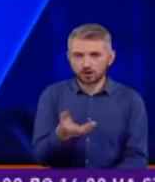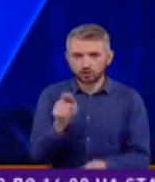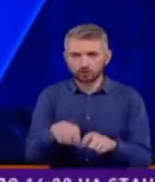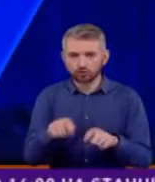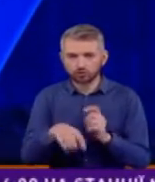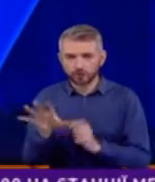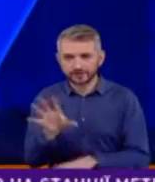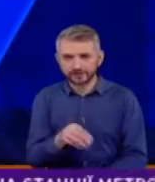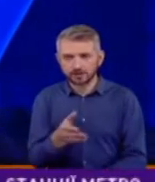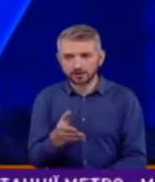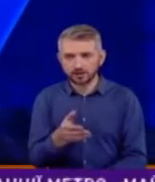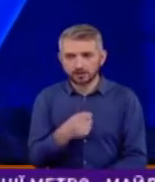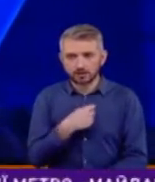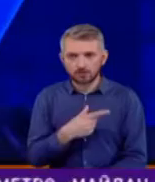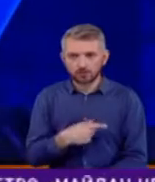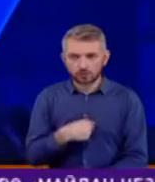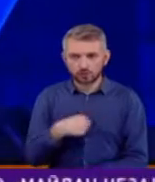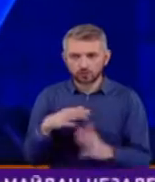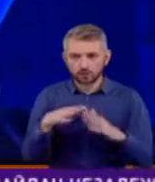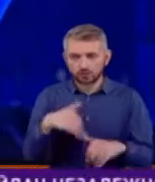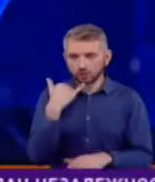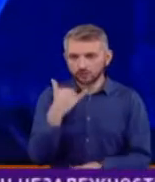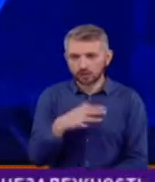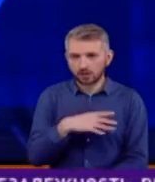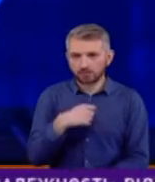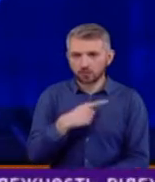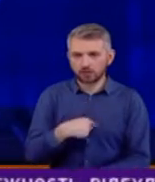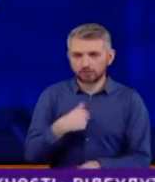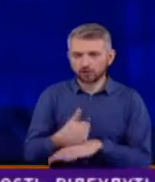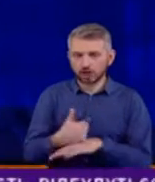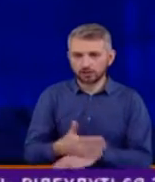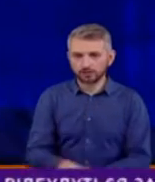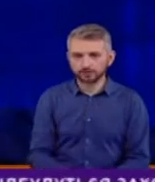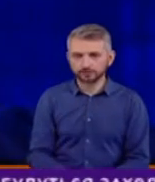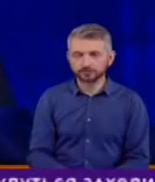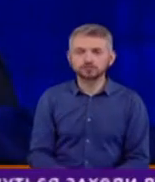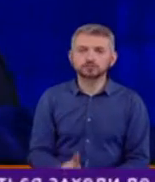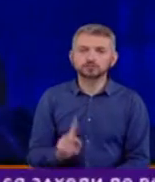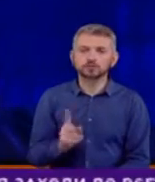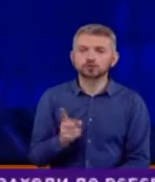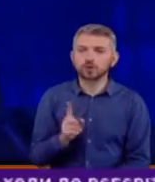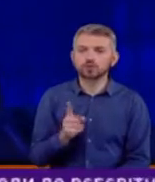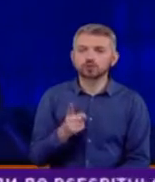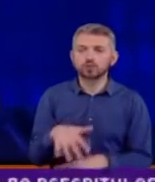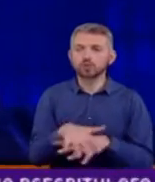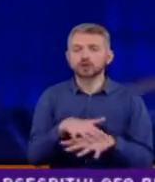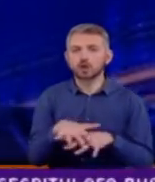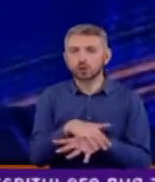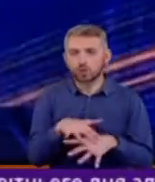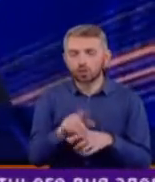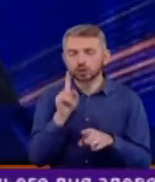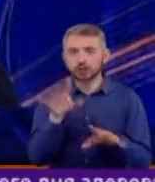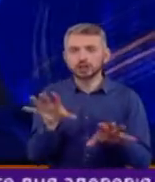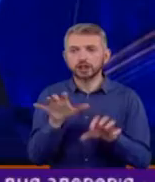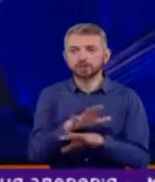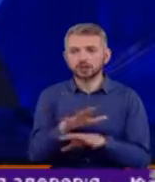все. Піонерського табору дзвонила піонерважата. Але чому? Чому народ не, ну, не